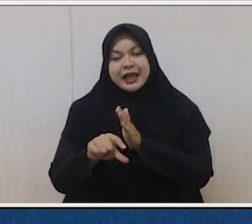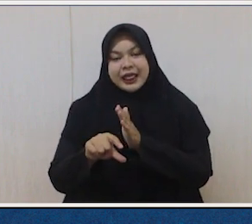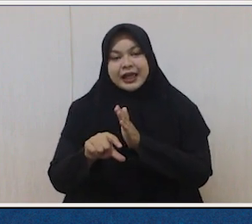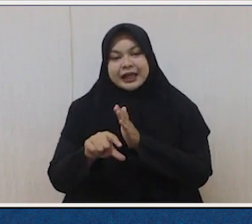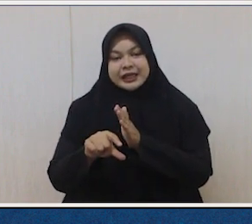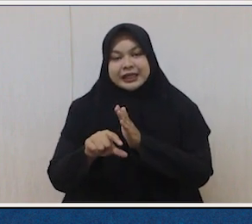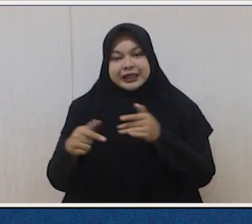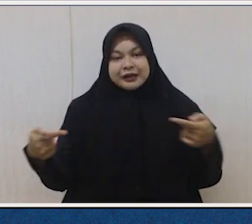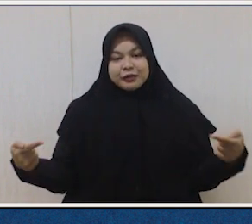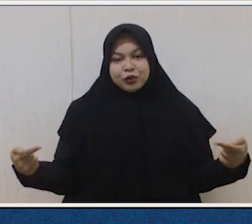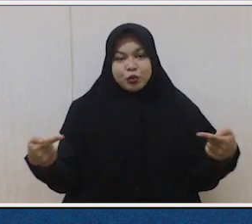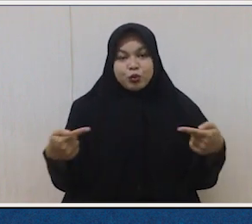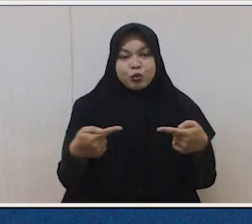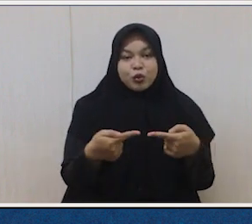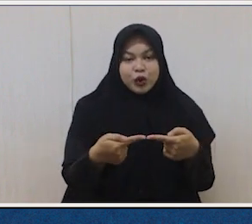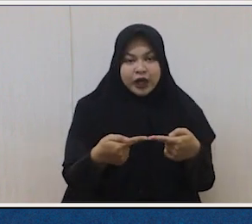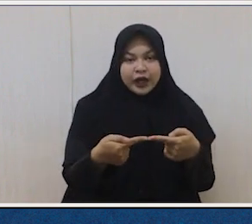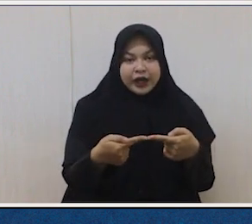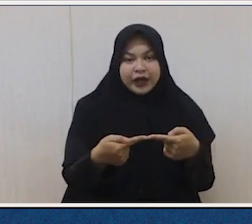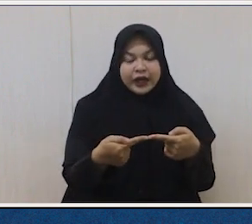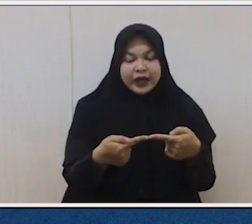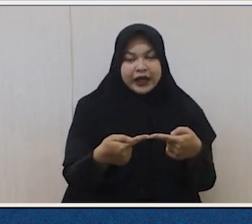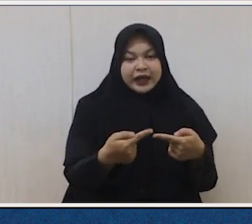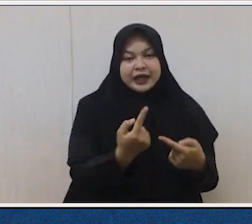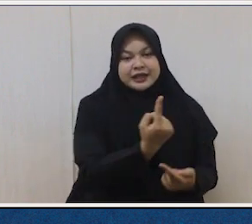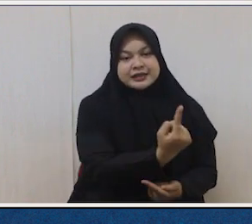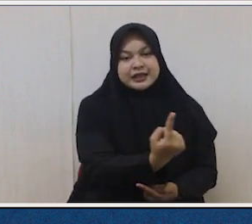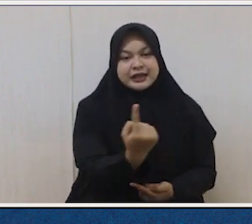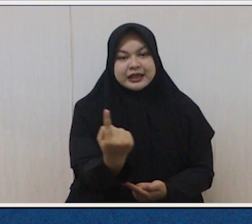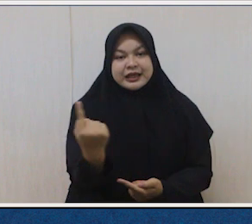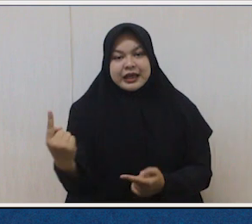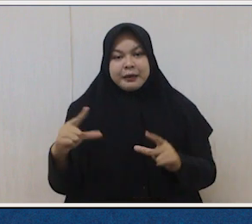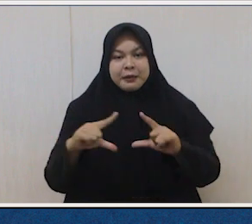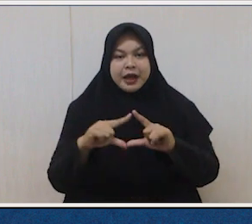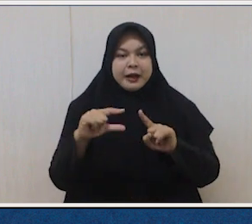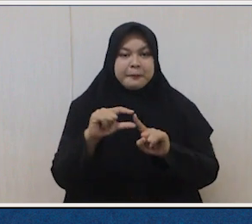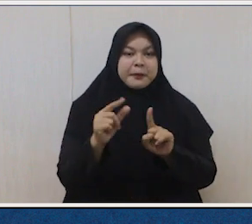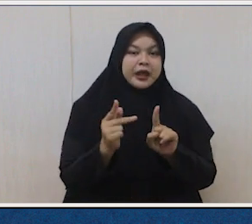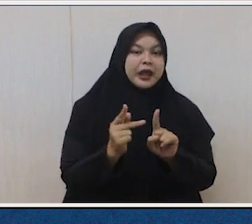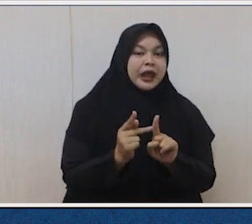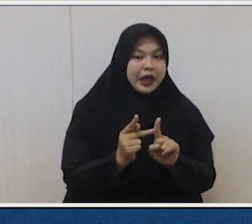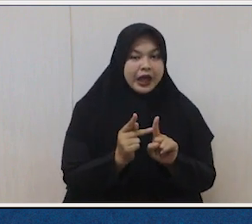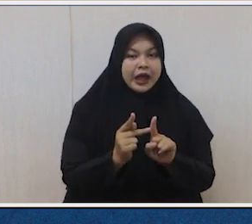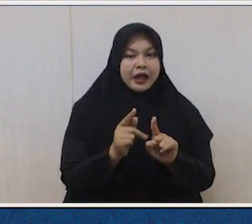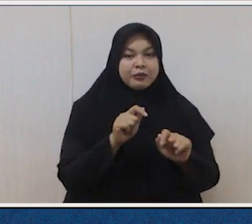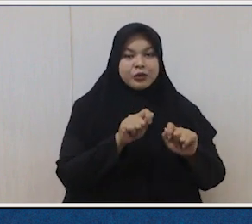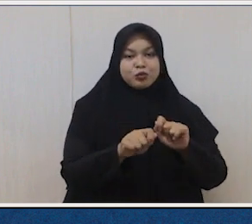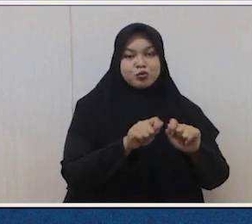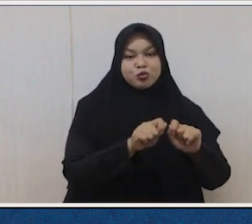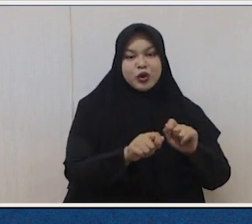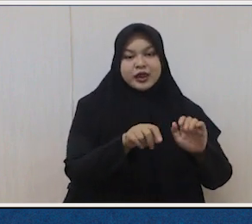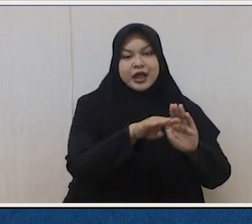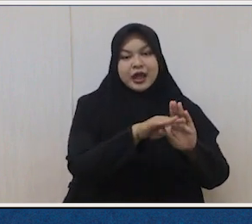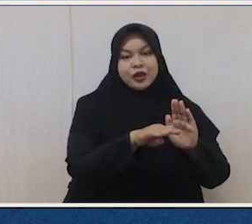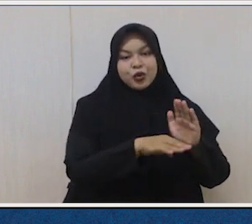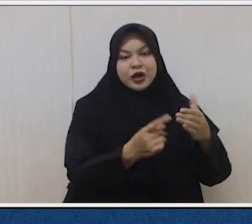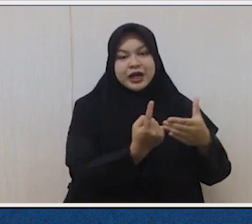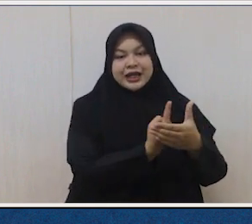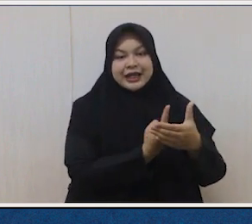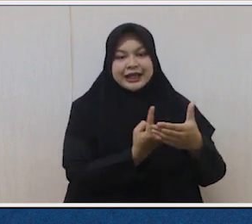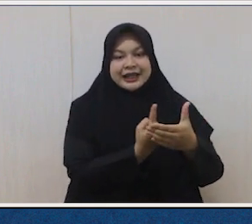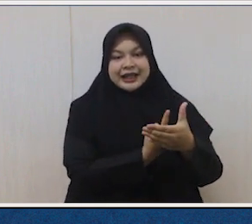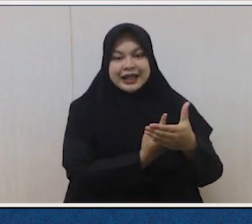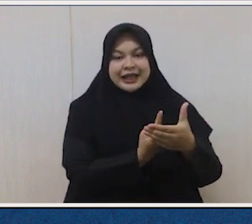menjembatani ya mendelegasikan setiap aparat penaga hukum untuk membentuk peraturan internalnya salah satunya